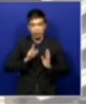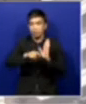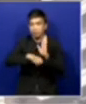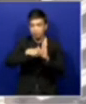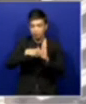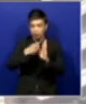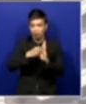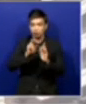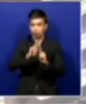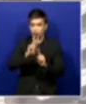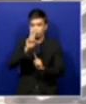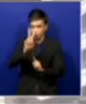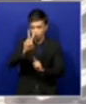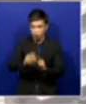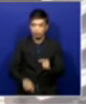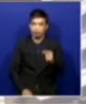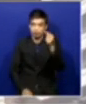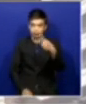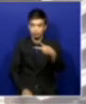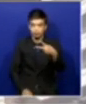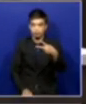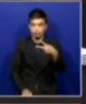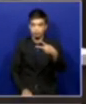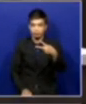ที่1ขอสไลด์เลยครับ